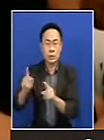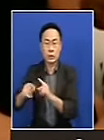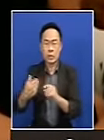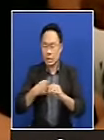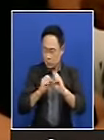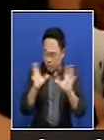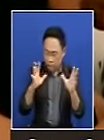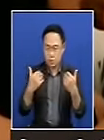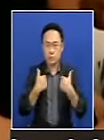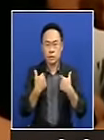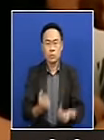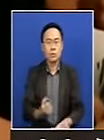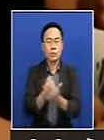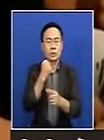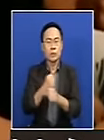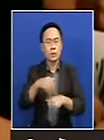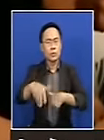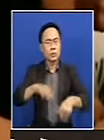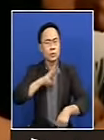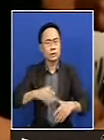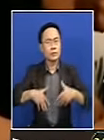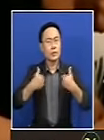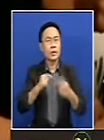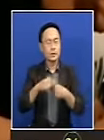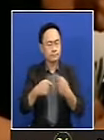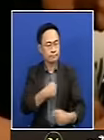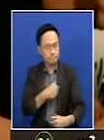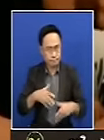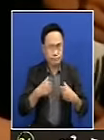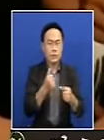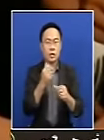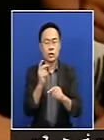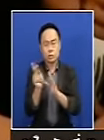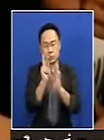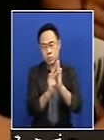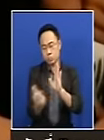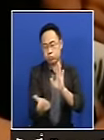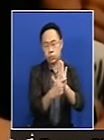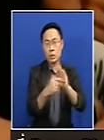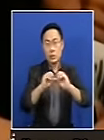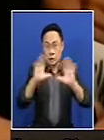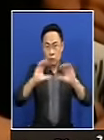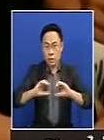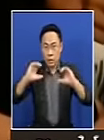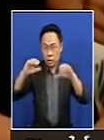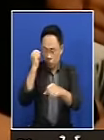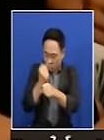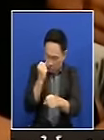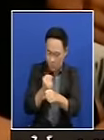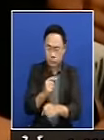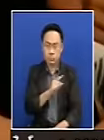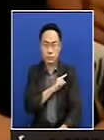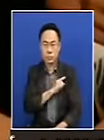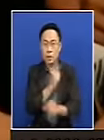รับให้ชัดเจนขึ้นเพื่อให้เกิดความอุ่นใจรวมถึงการบัญญัติในหน้าที่ของรัฐด้วยถ้ารัฐไม่ทำตามจะ